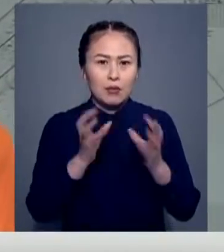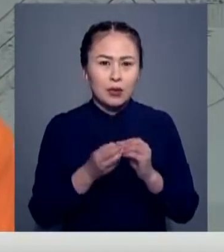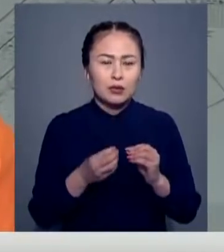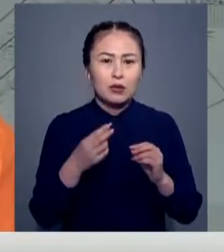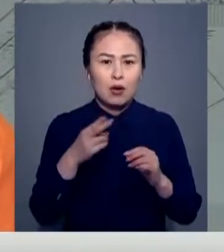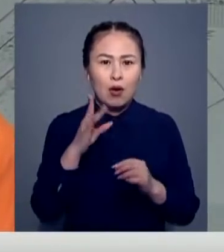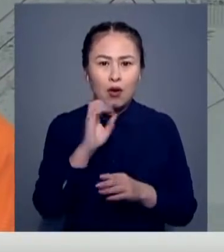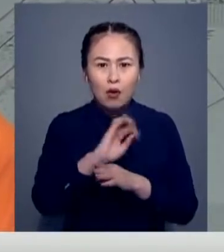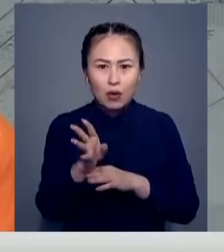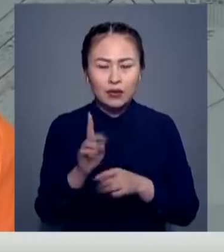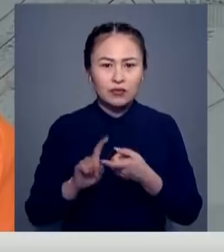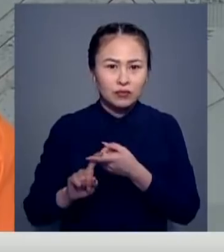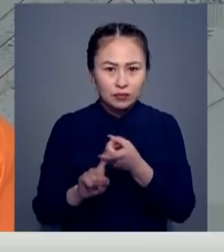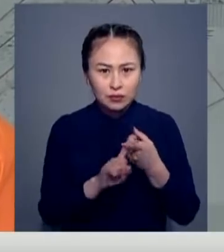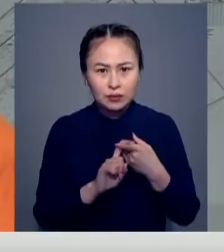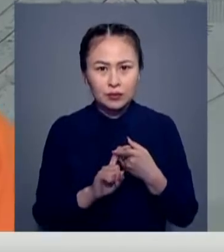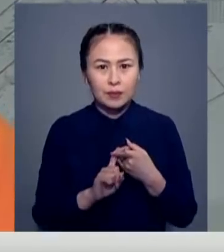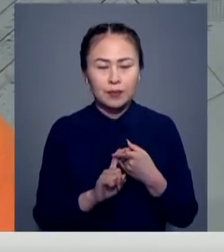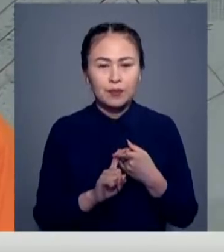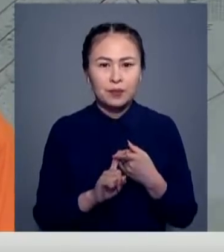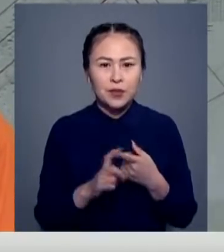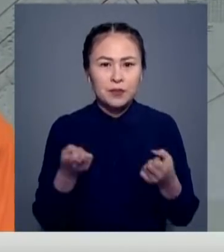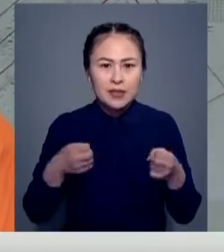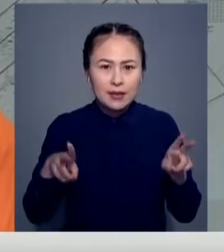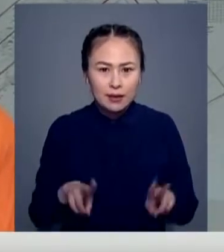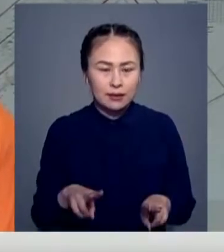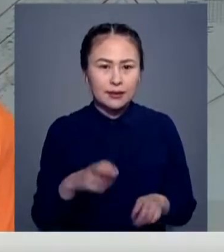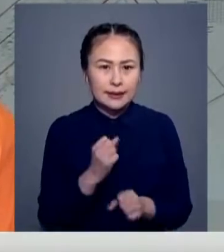мына коронавирусқа қарама-қарсы жасалып жатқан